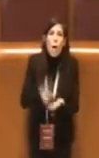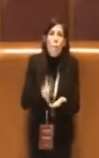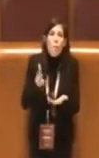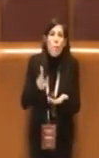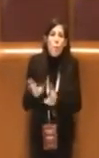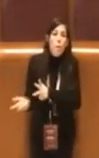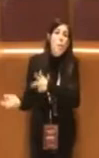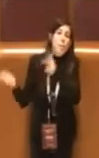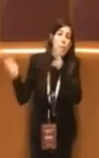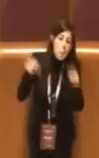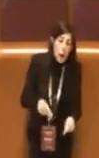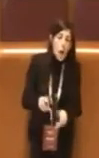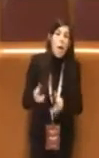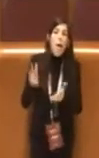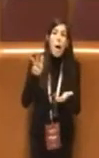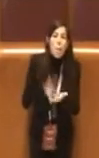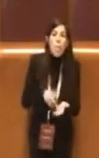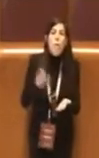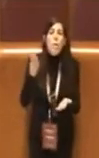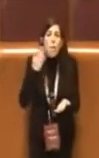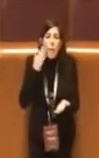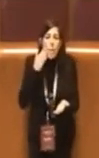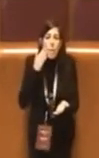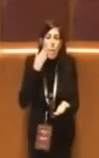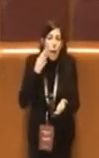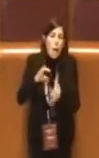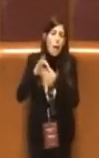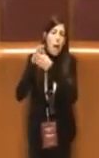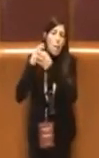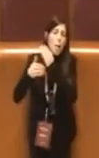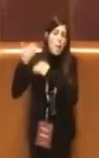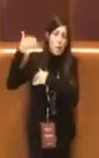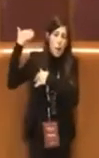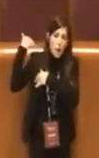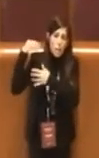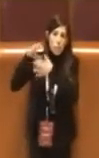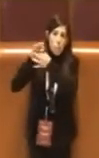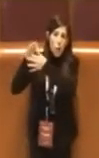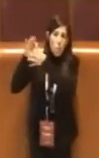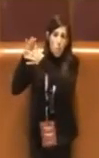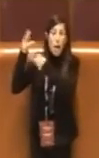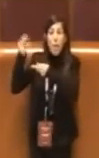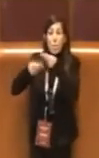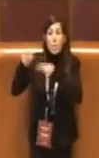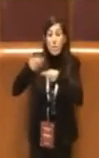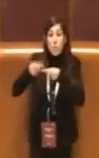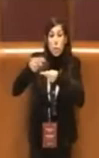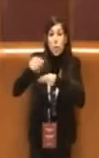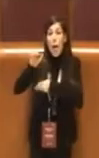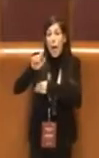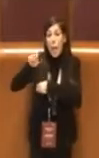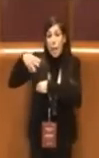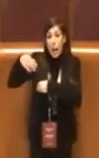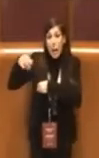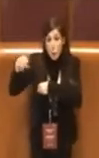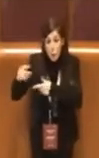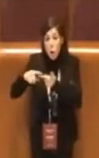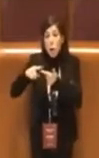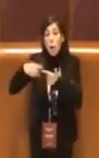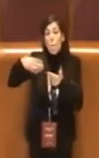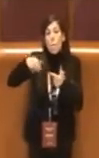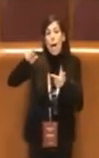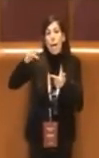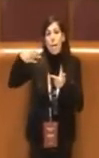che risalgono ancora oggi alle amministrazioni Alemanno e Marino. Quindi è chiaro